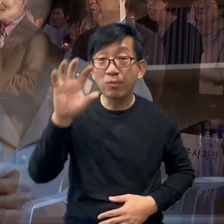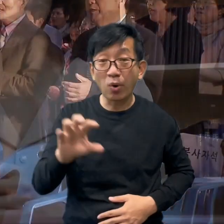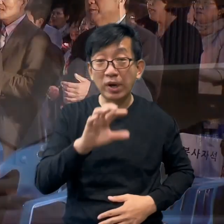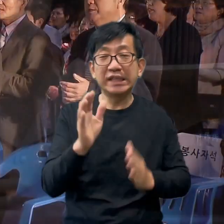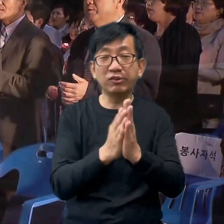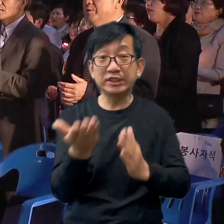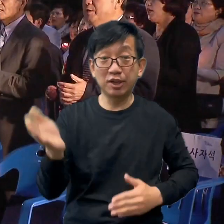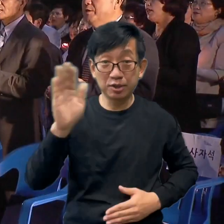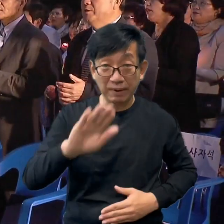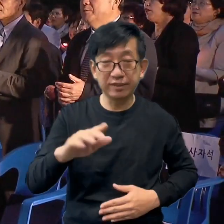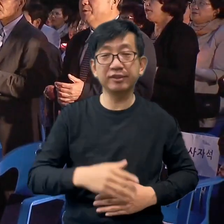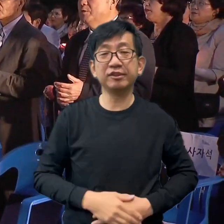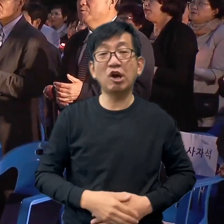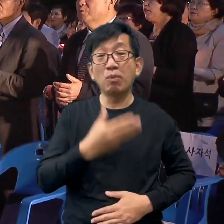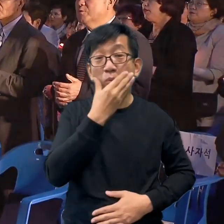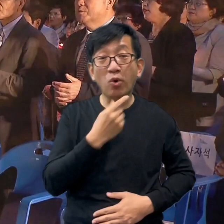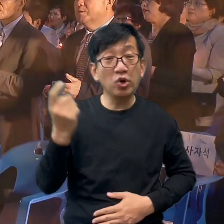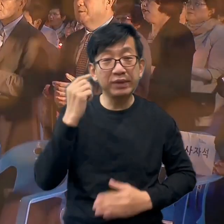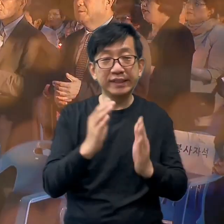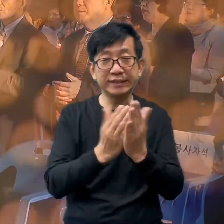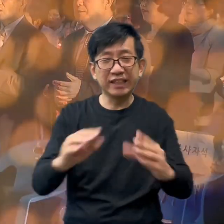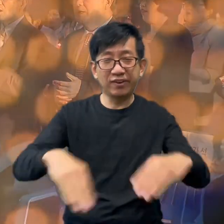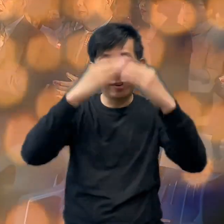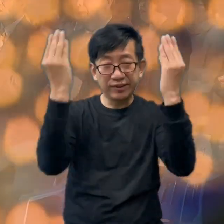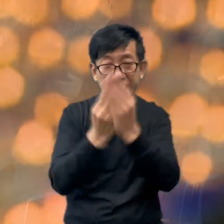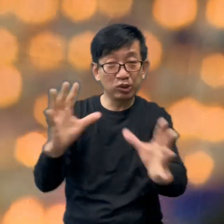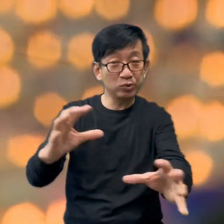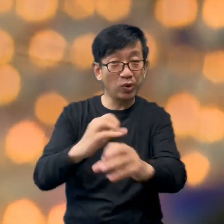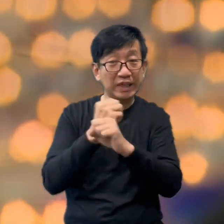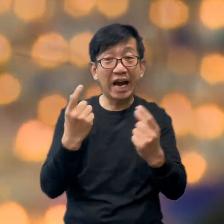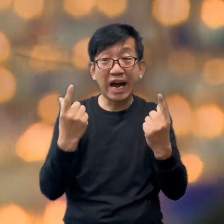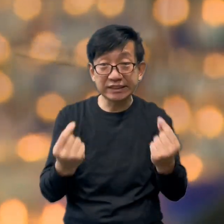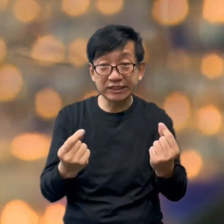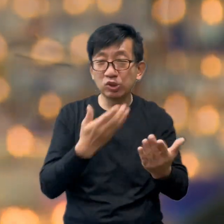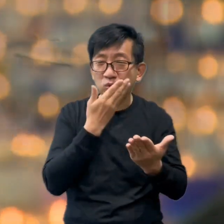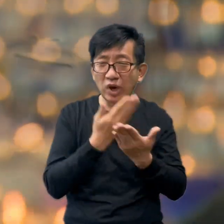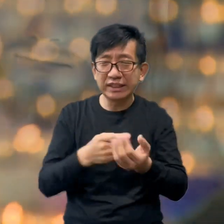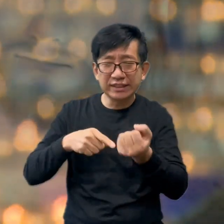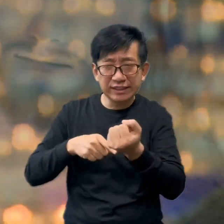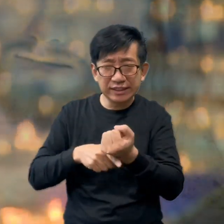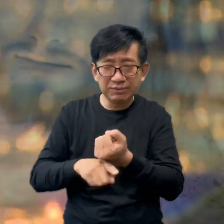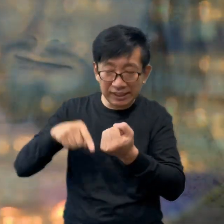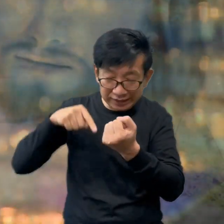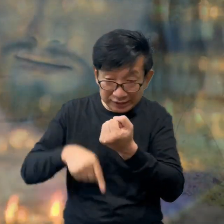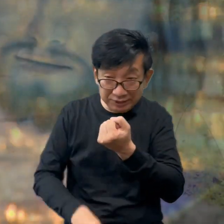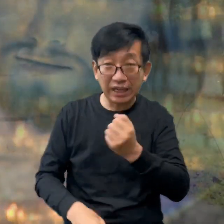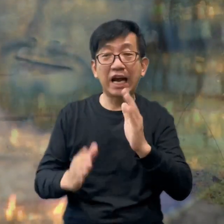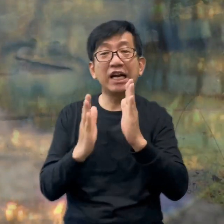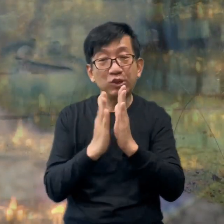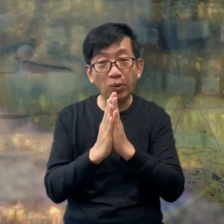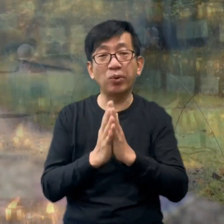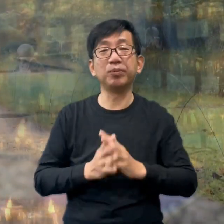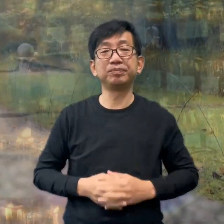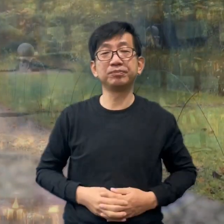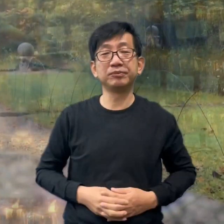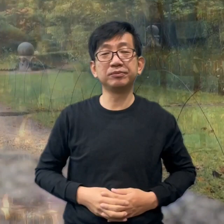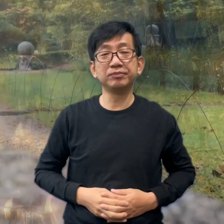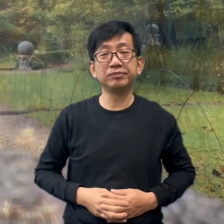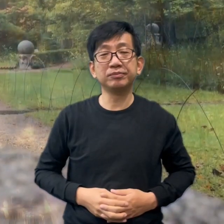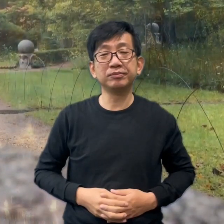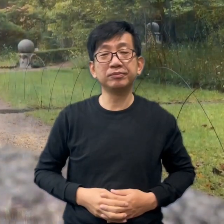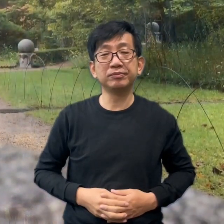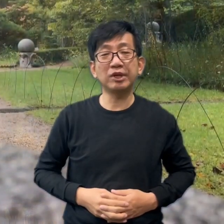묵주기도는 단순하고 반복되는 기도기도 하지만 복음서 전체의 요약이라고 할 만큼 중요하고 의미